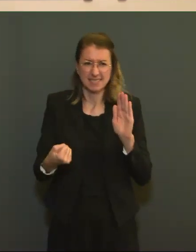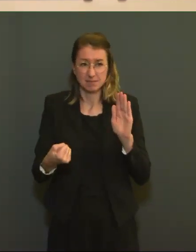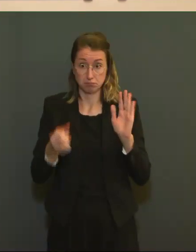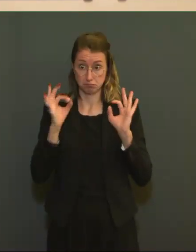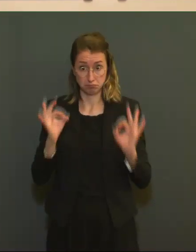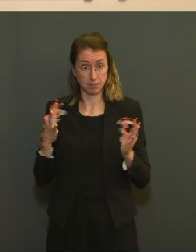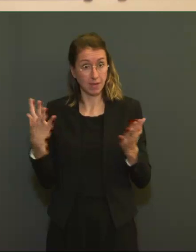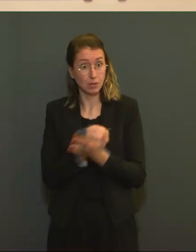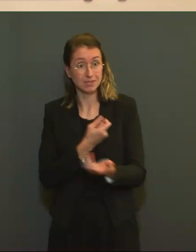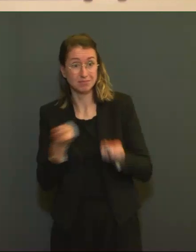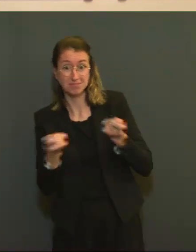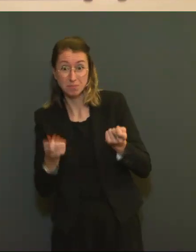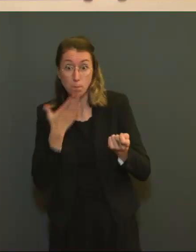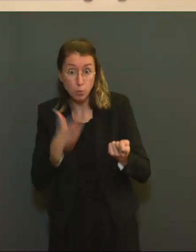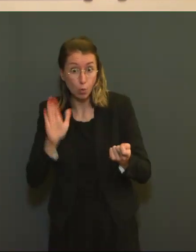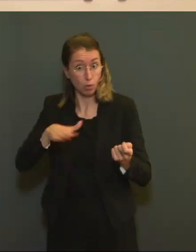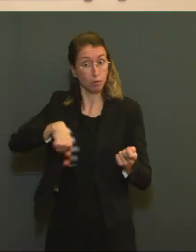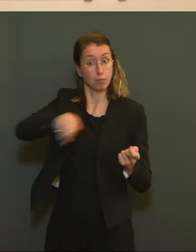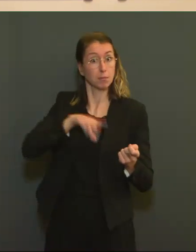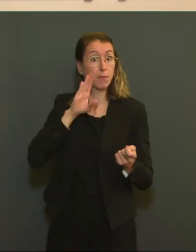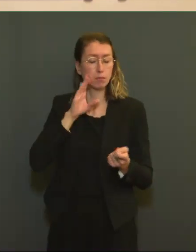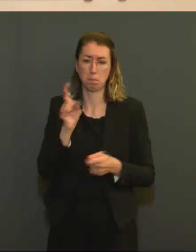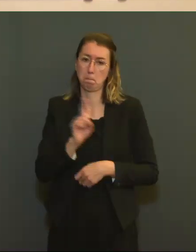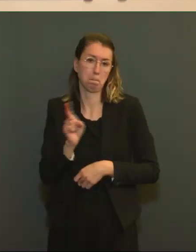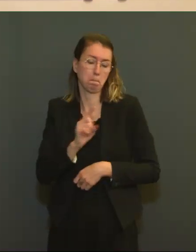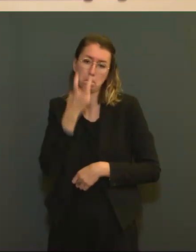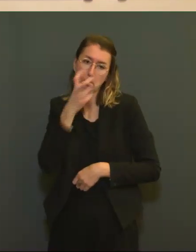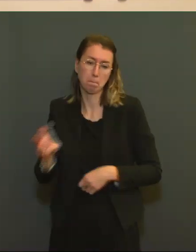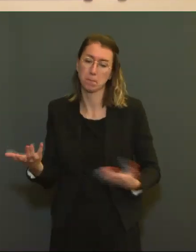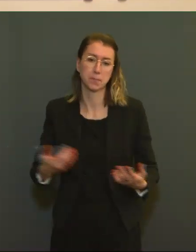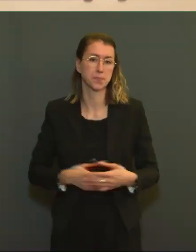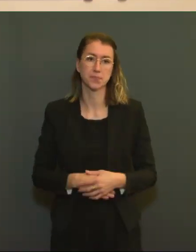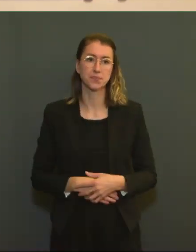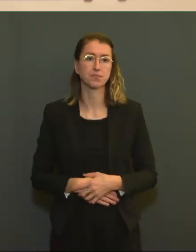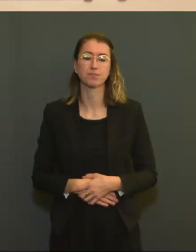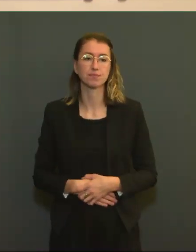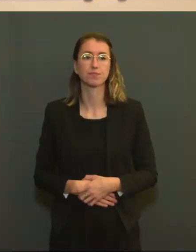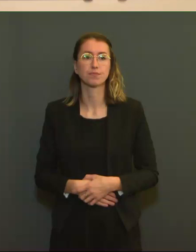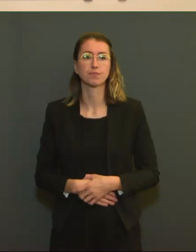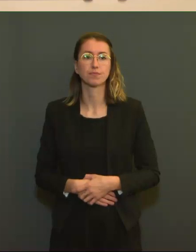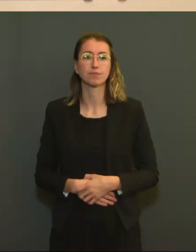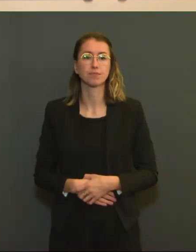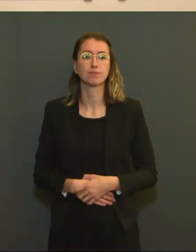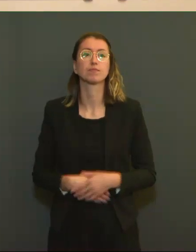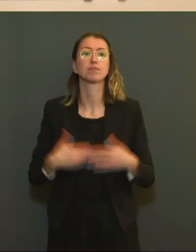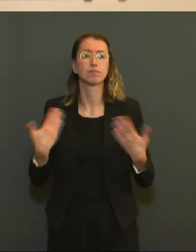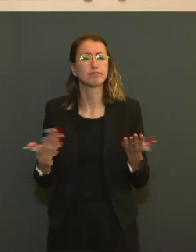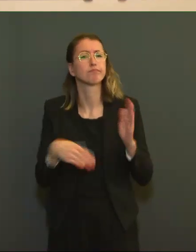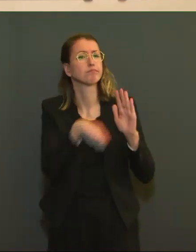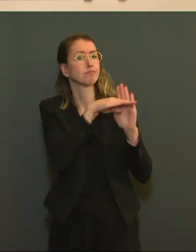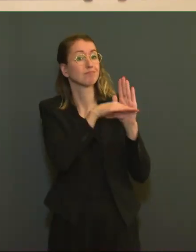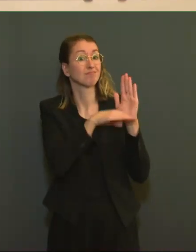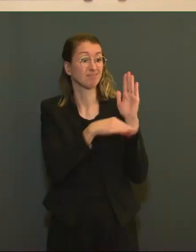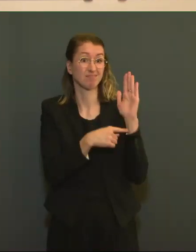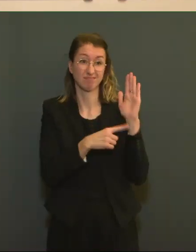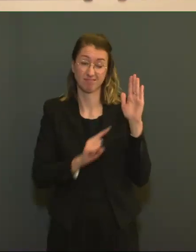de mieux contenir le virus que nous le faisons. C'est pour toute chose ainsi, ce n'est pas la règle qui est importante, c'est la manière